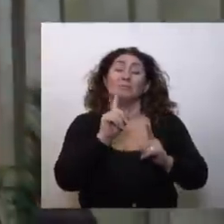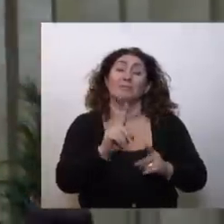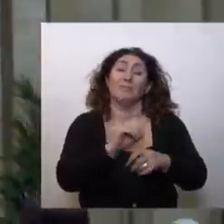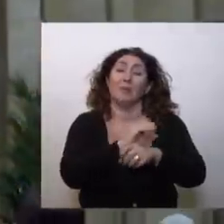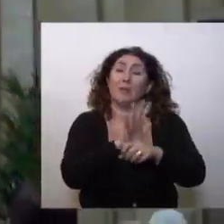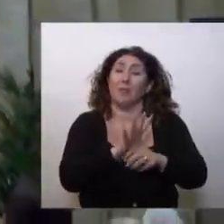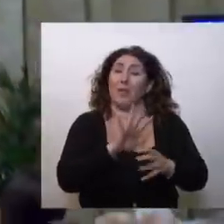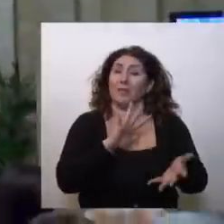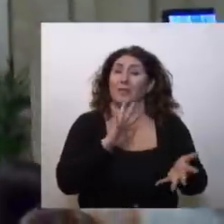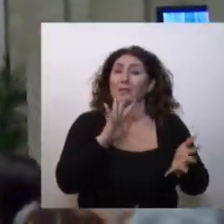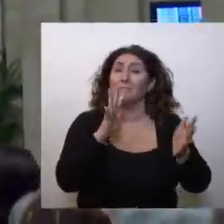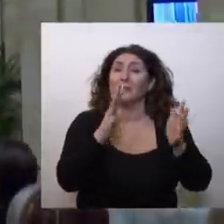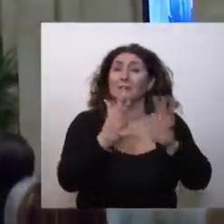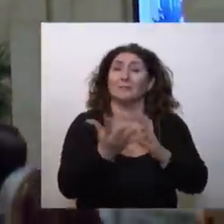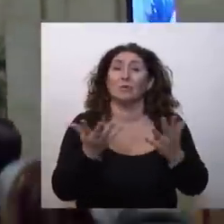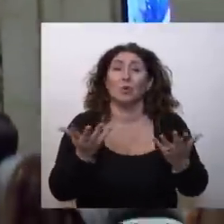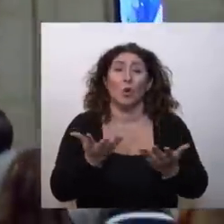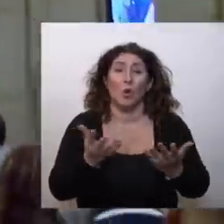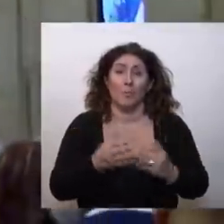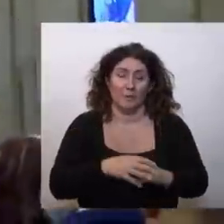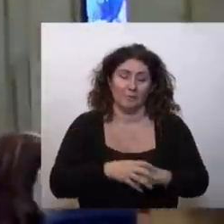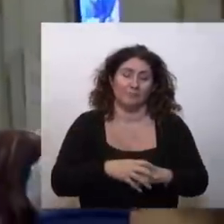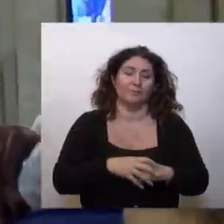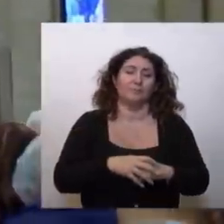della situazione sanitaria.